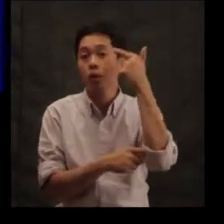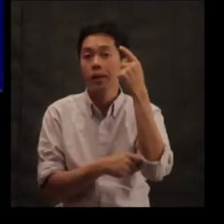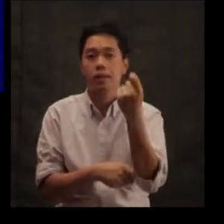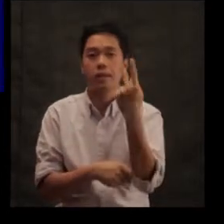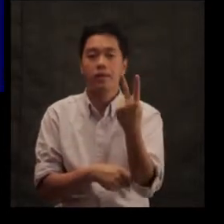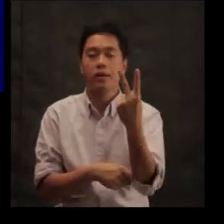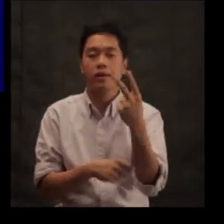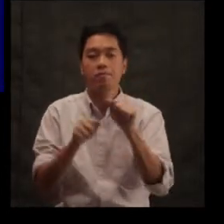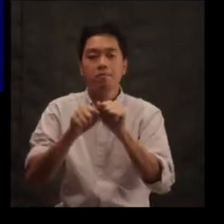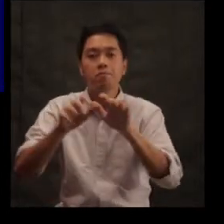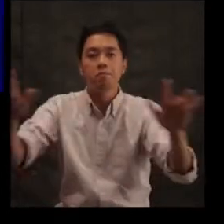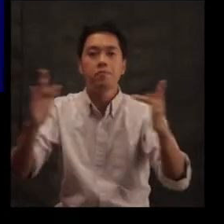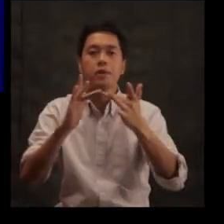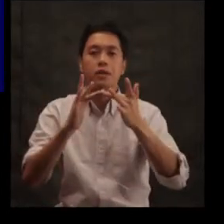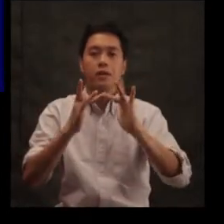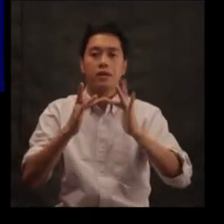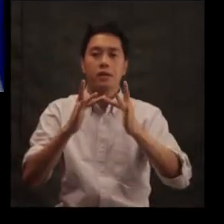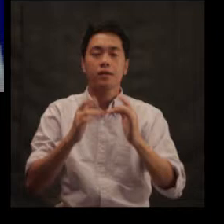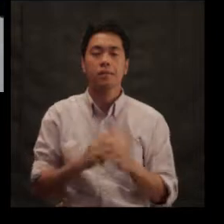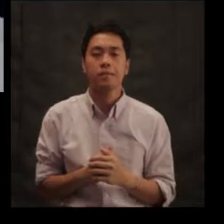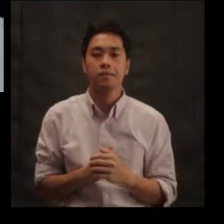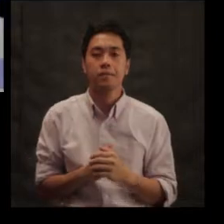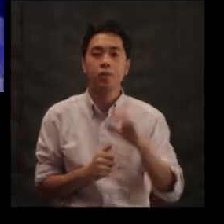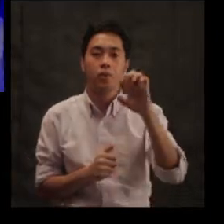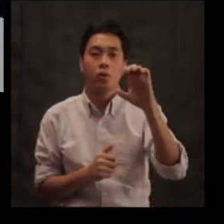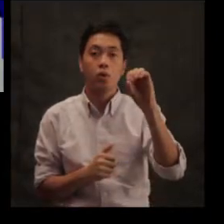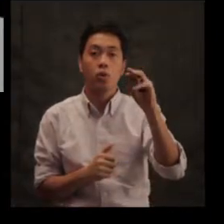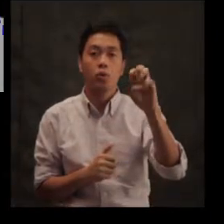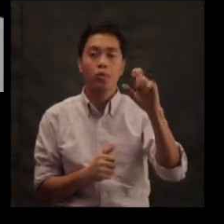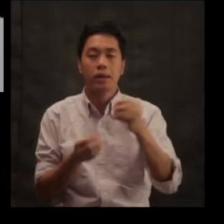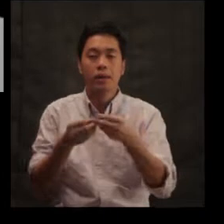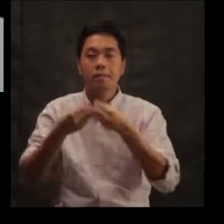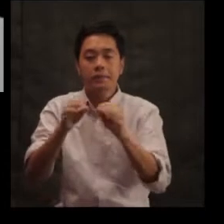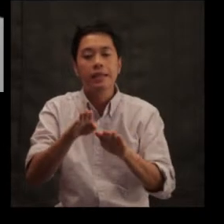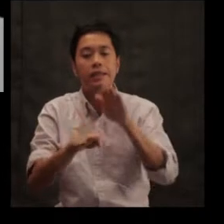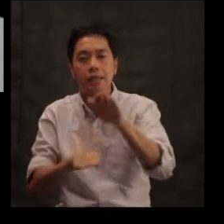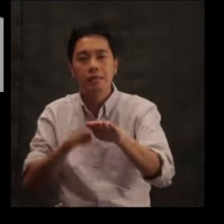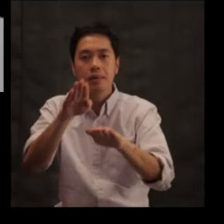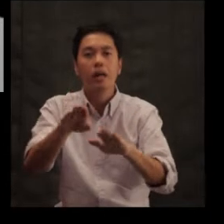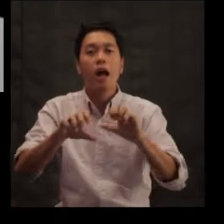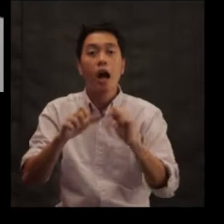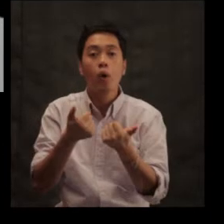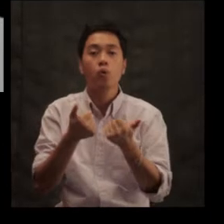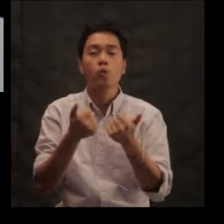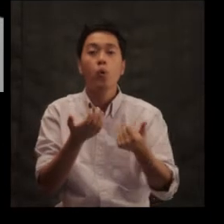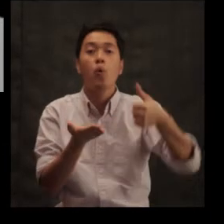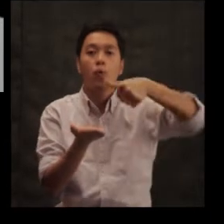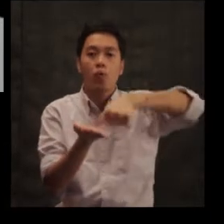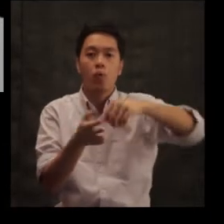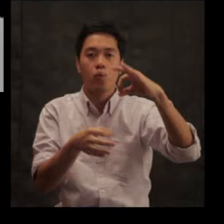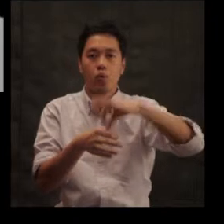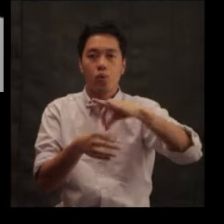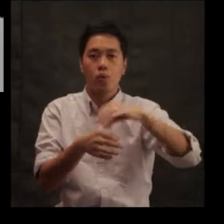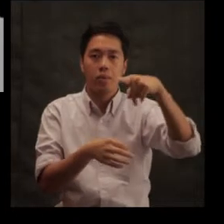infomercial ukol dito na ipinakita sa telebisyon at kumalat sa internet. Mahagi din ang COMELEC ng isang voter registration guide para sa